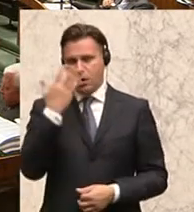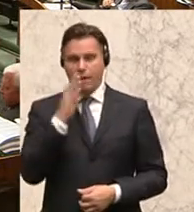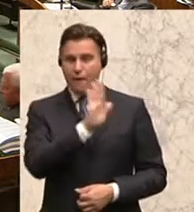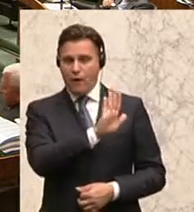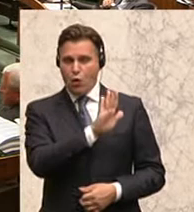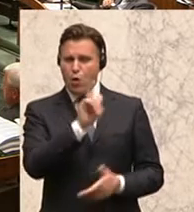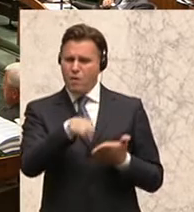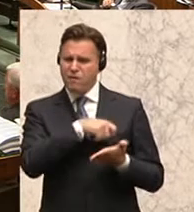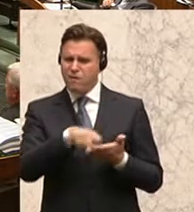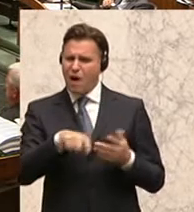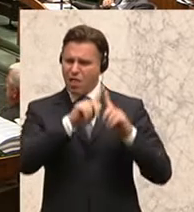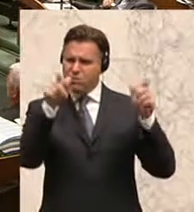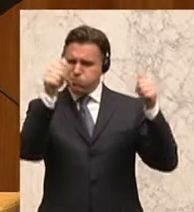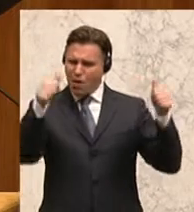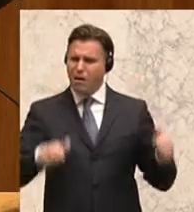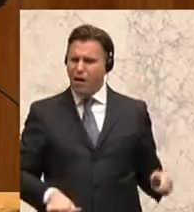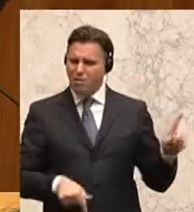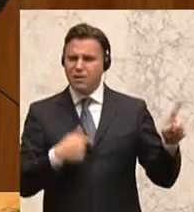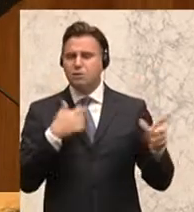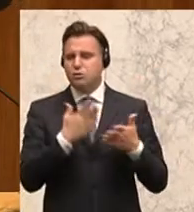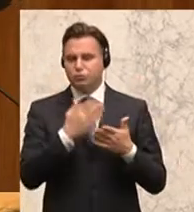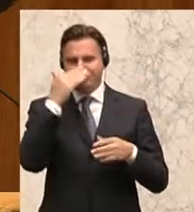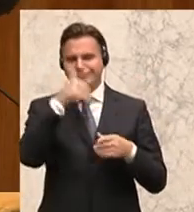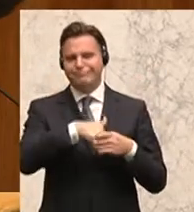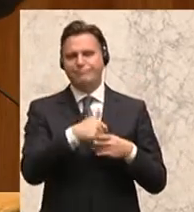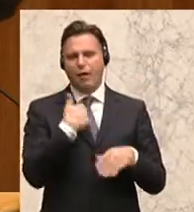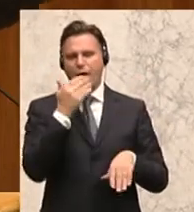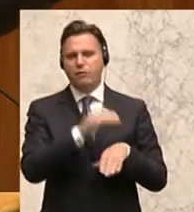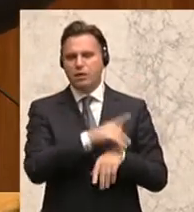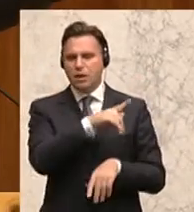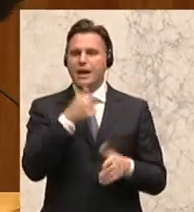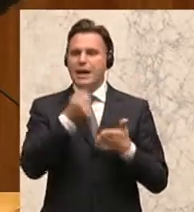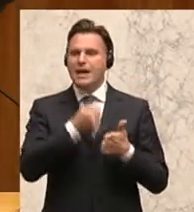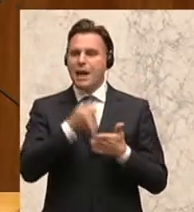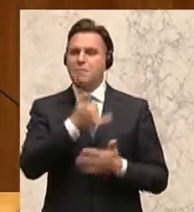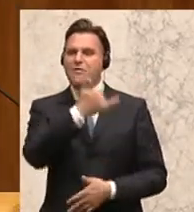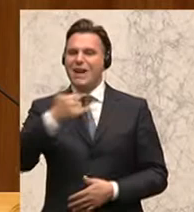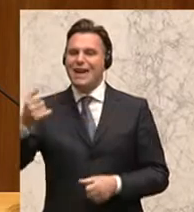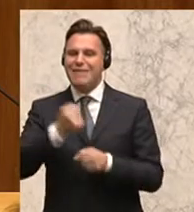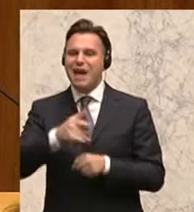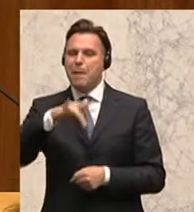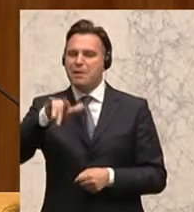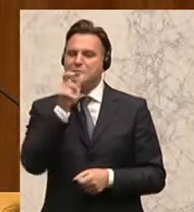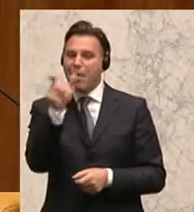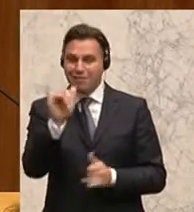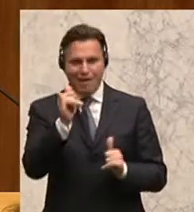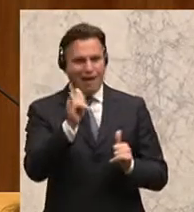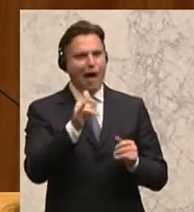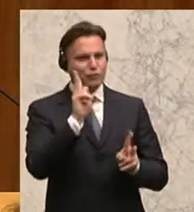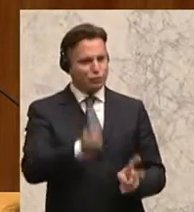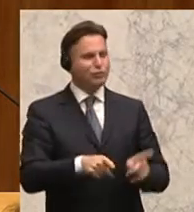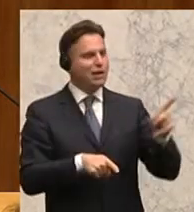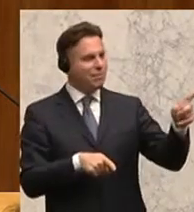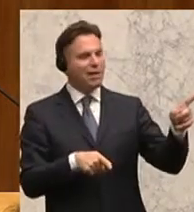den Plakaten bekommt eine völlig neue Bedeutung. Wir kämpfen um jeden Arbeitsplatz. Das ist eine völlig neue Bedeutung, nämlich